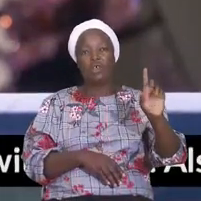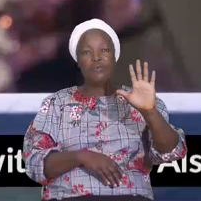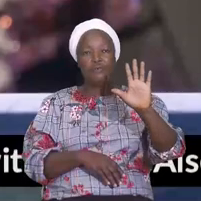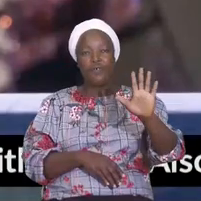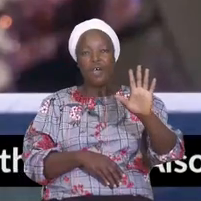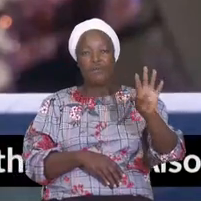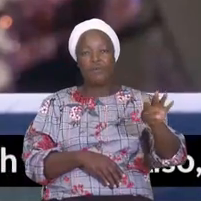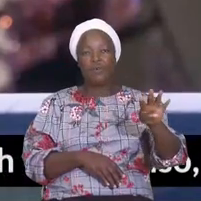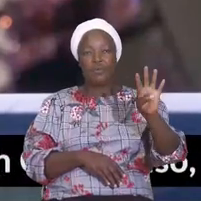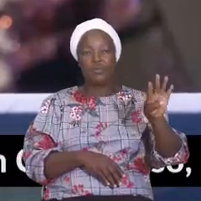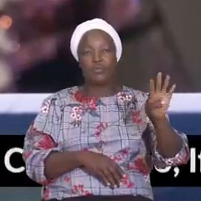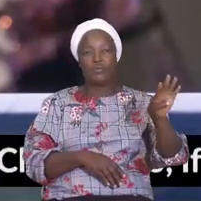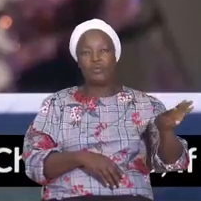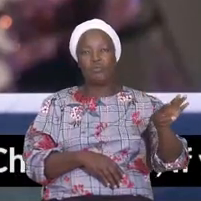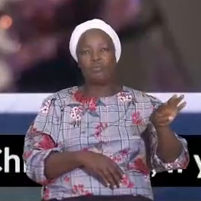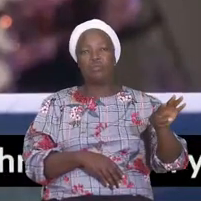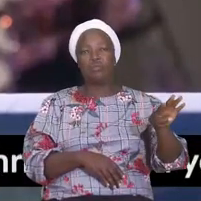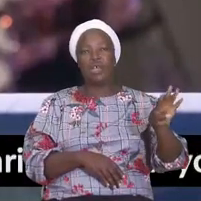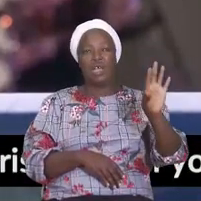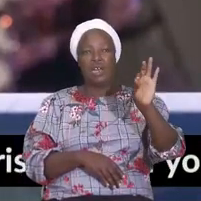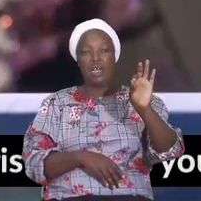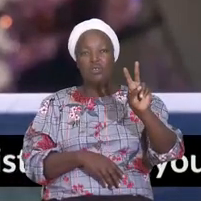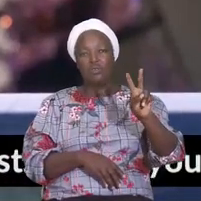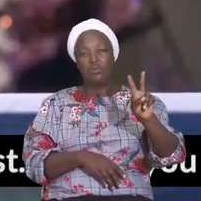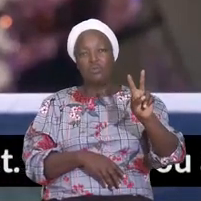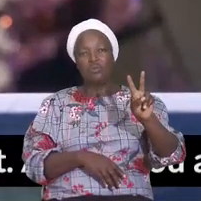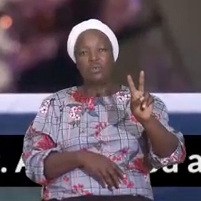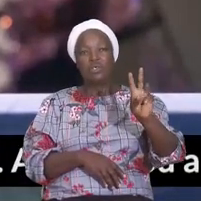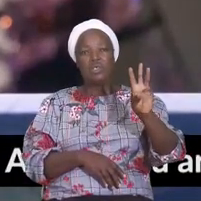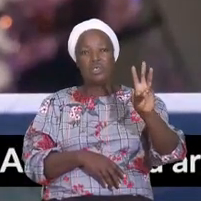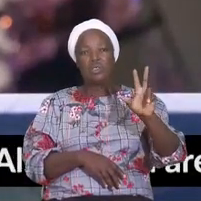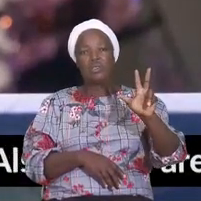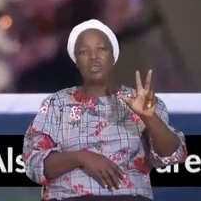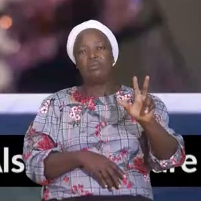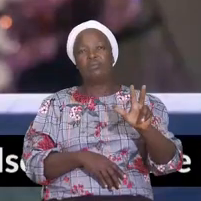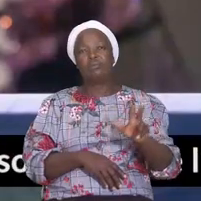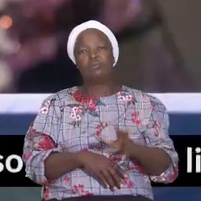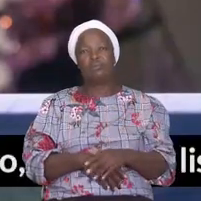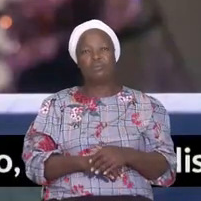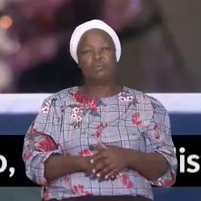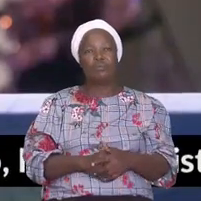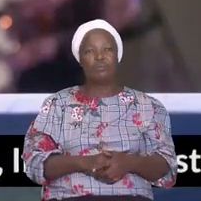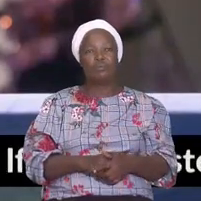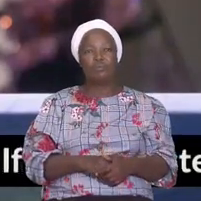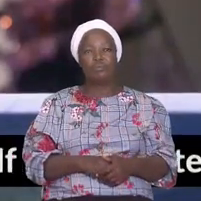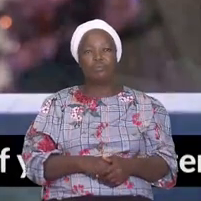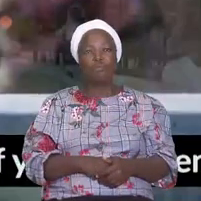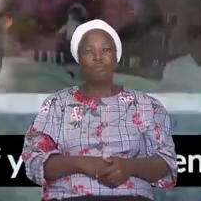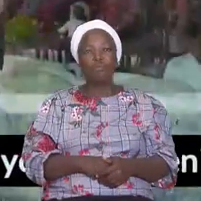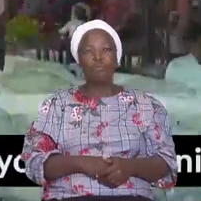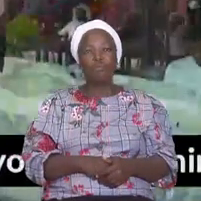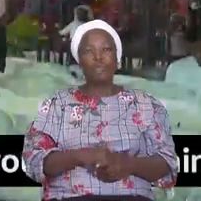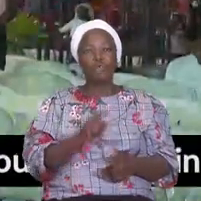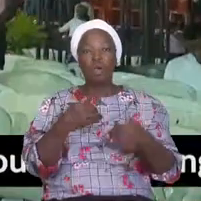Plus 234, 91, 54, 44, 92, 63. Je reprends.